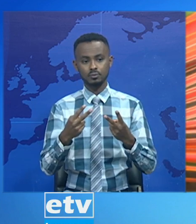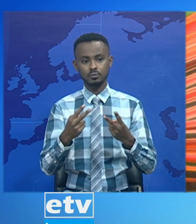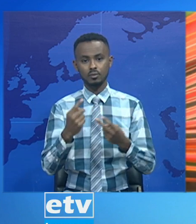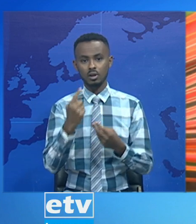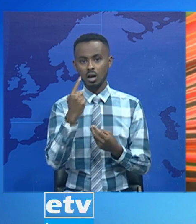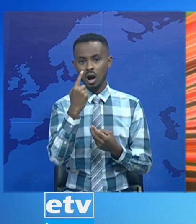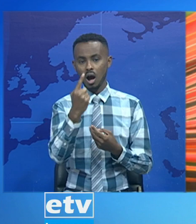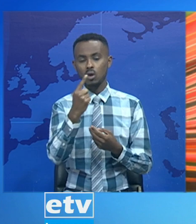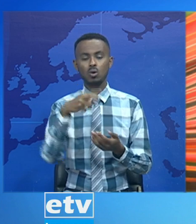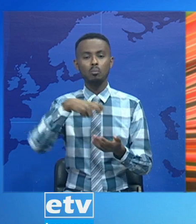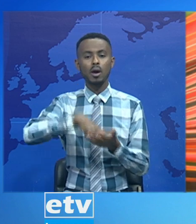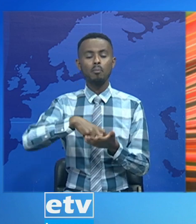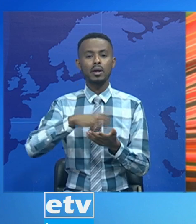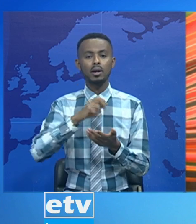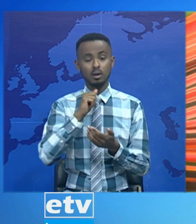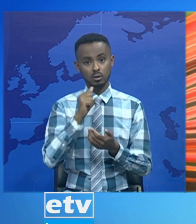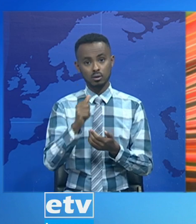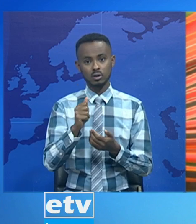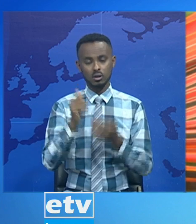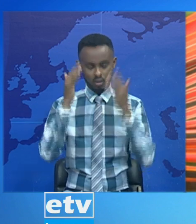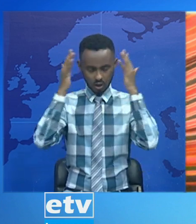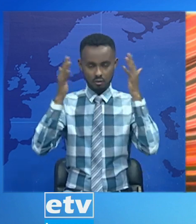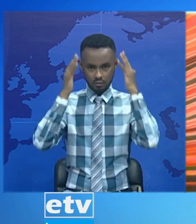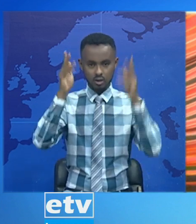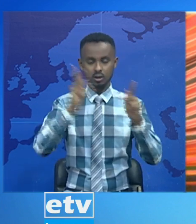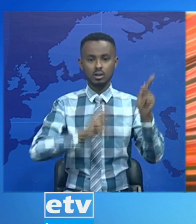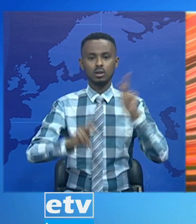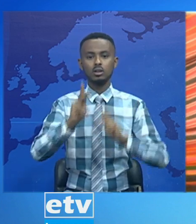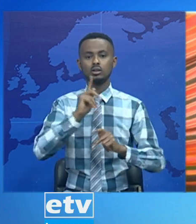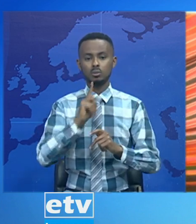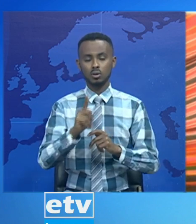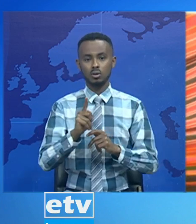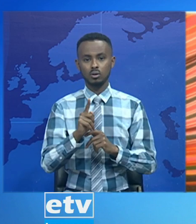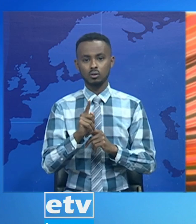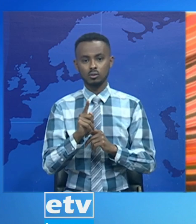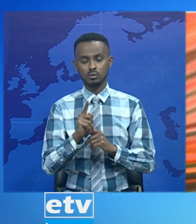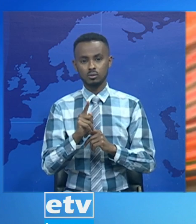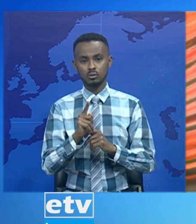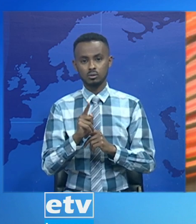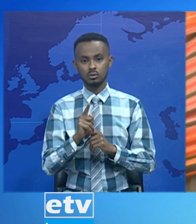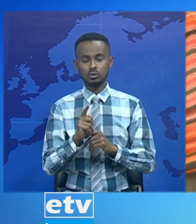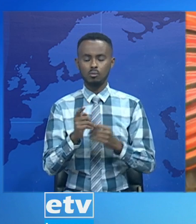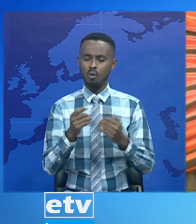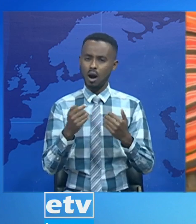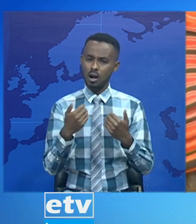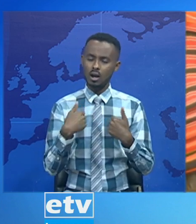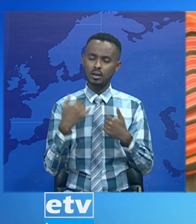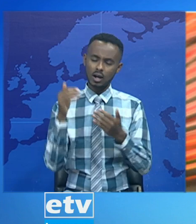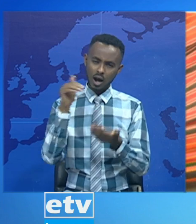አንዱ የማይንበረከከው የአፋር ህዝብ ነው። ባዕዳን ተደጋጋሚ